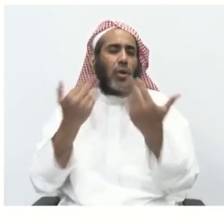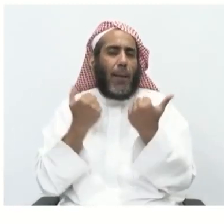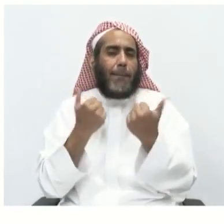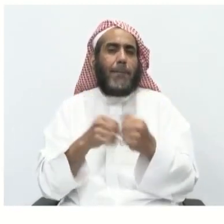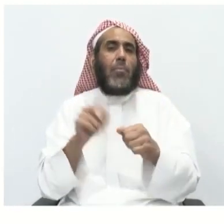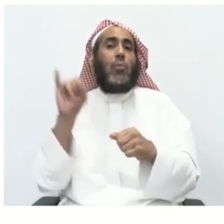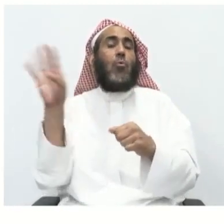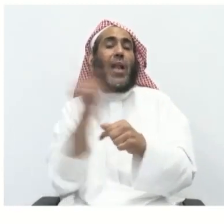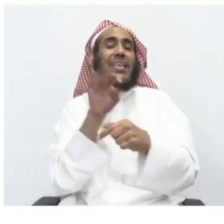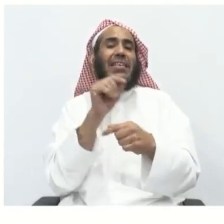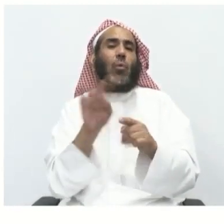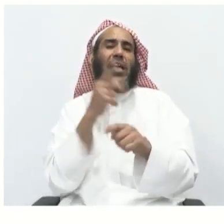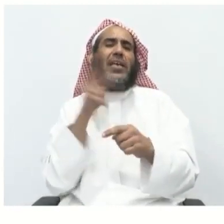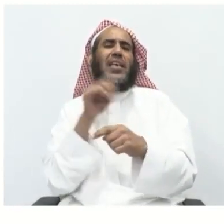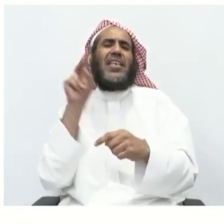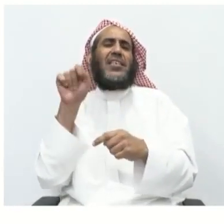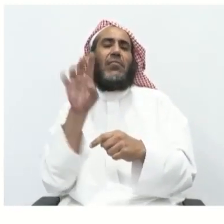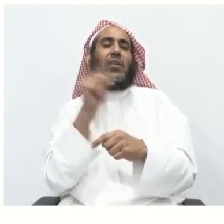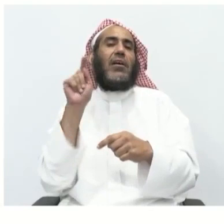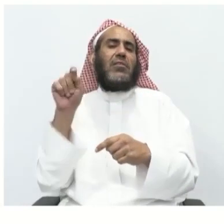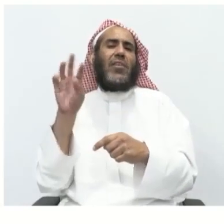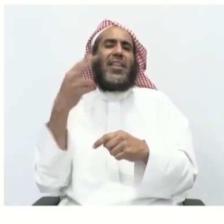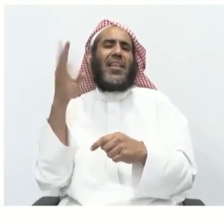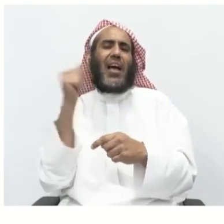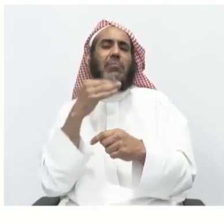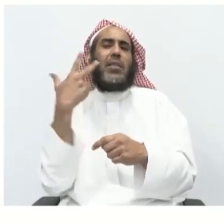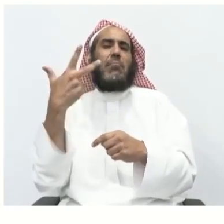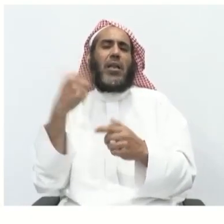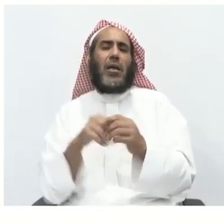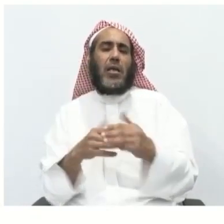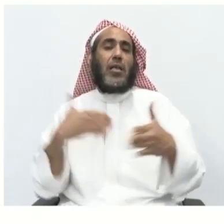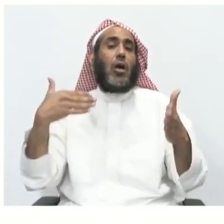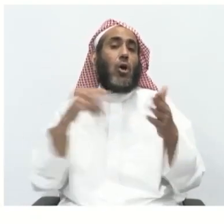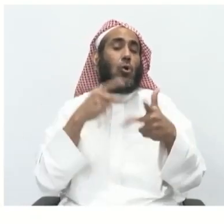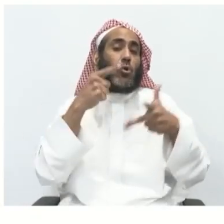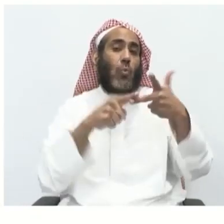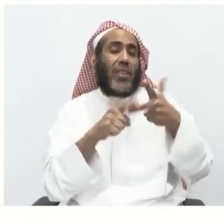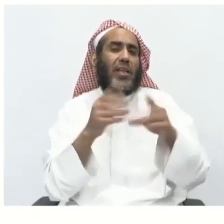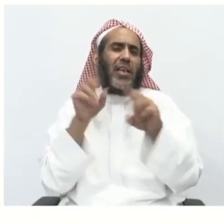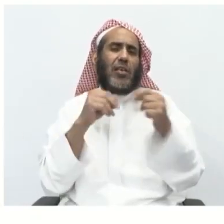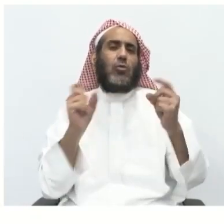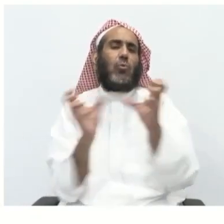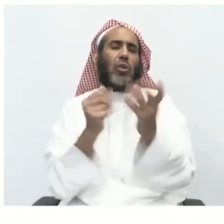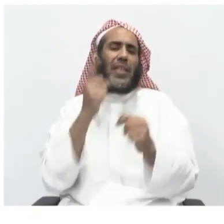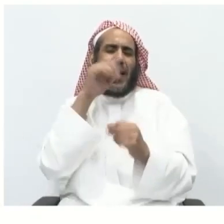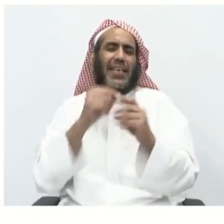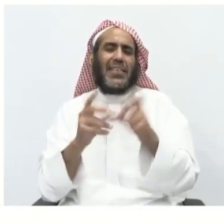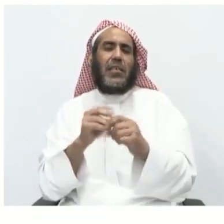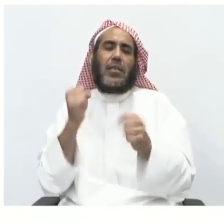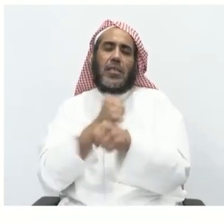مولات النحاس وهي 0.0358 الخطوه الثالثه نحسب كتله النحاس الموليه